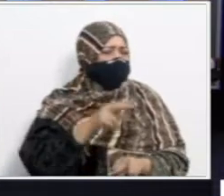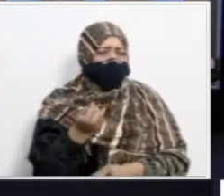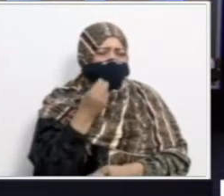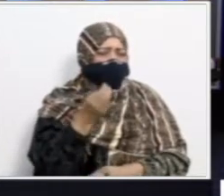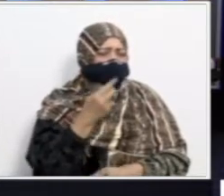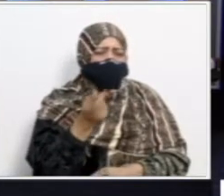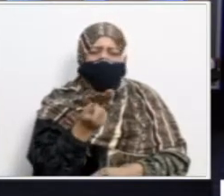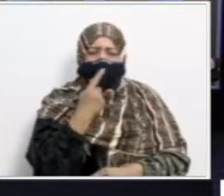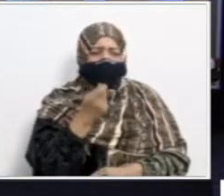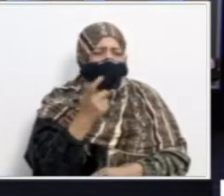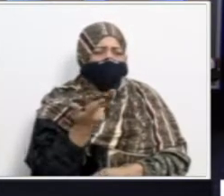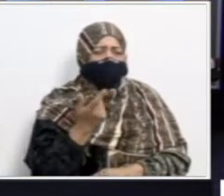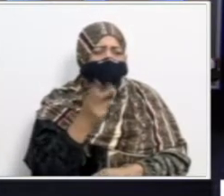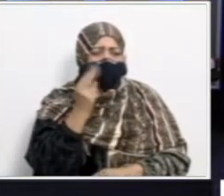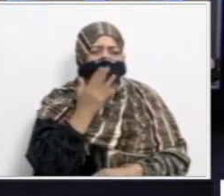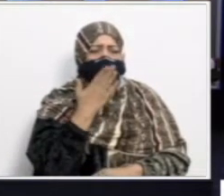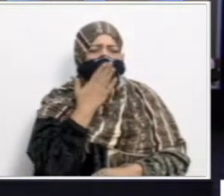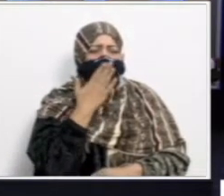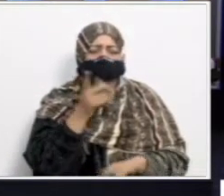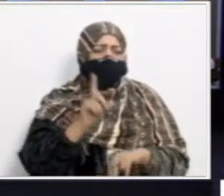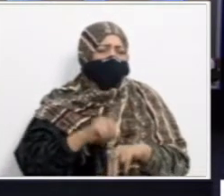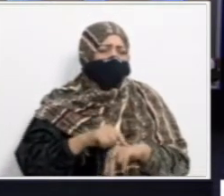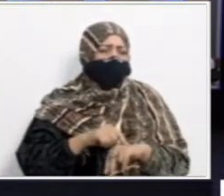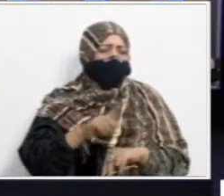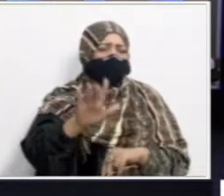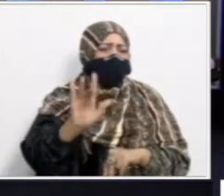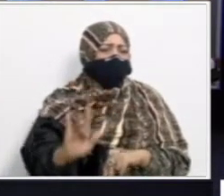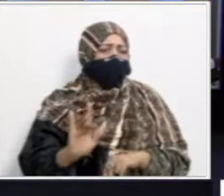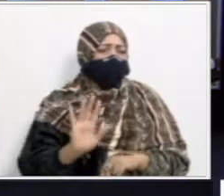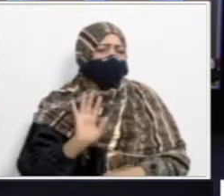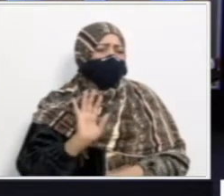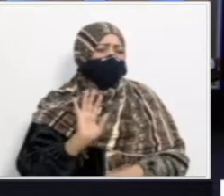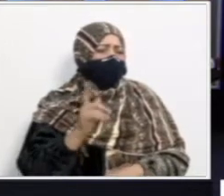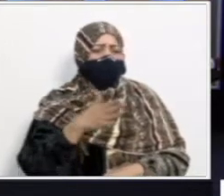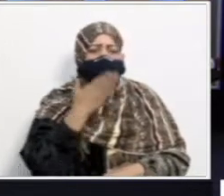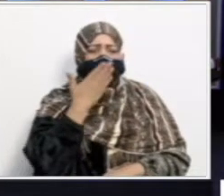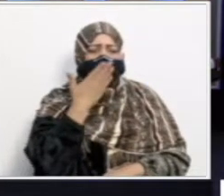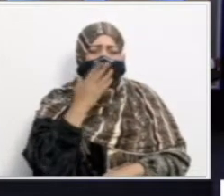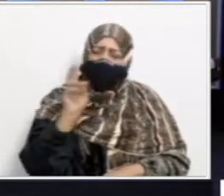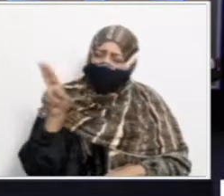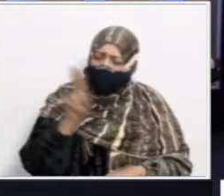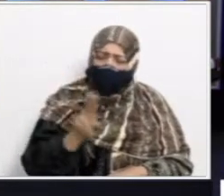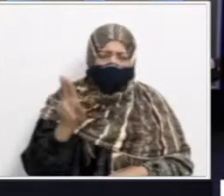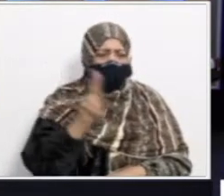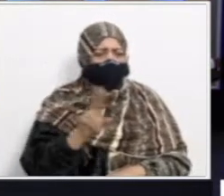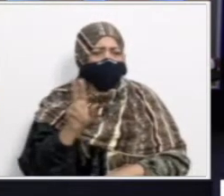اللي حتى هو ما باش يتكلم شو ردوا صوت جماعه قالوا هذا دواء